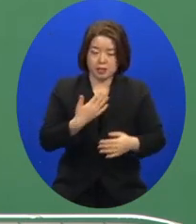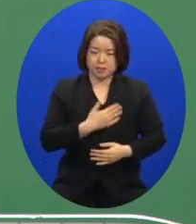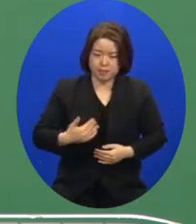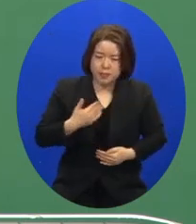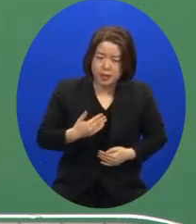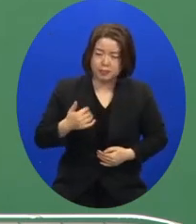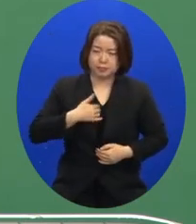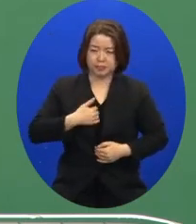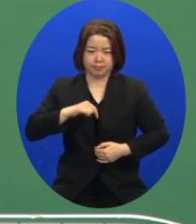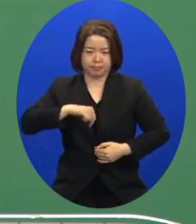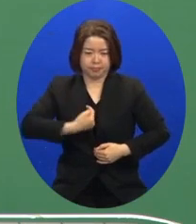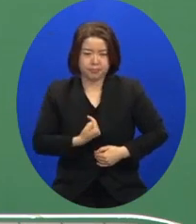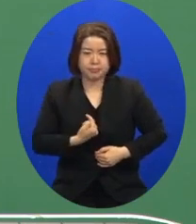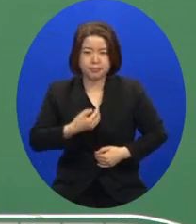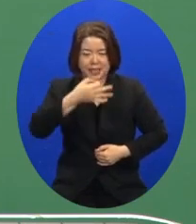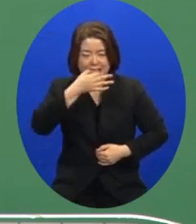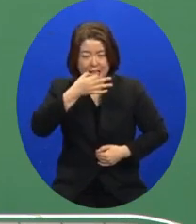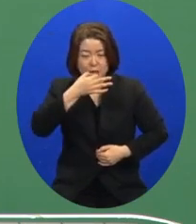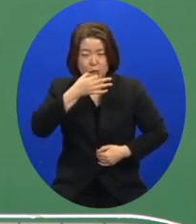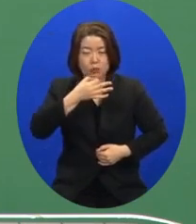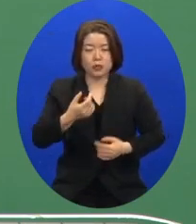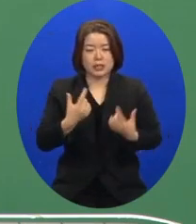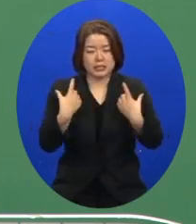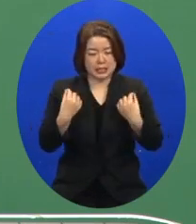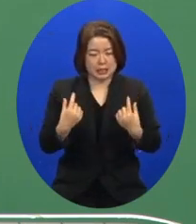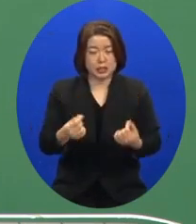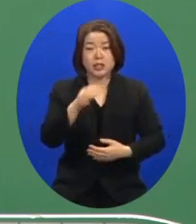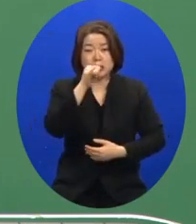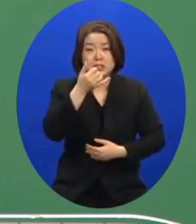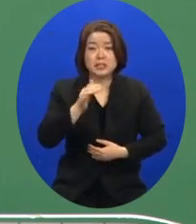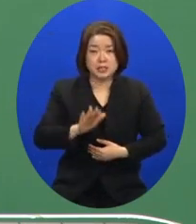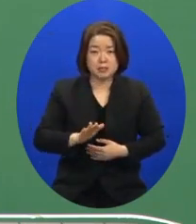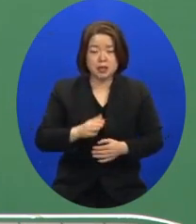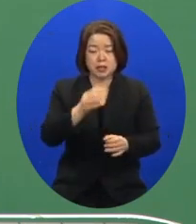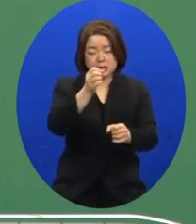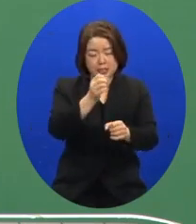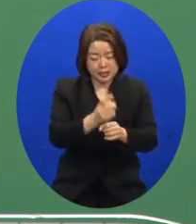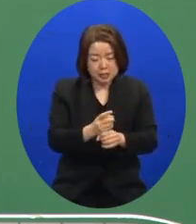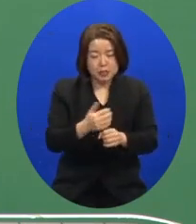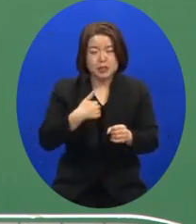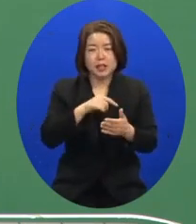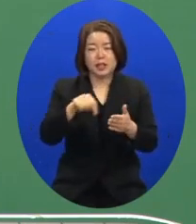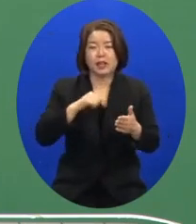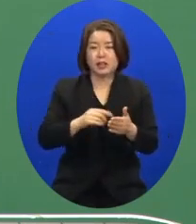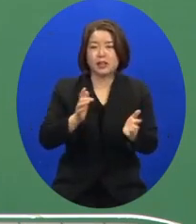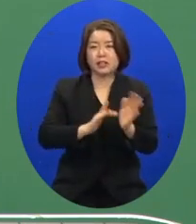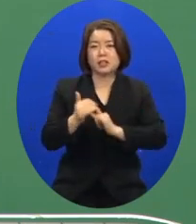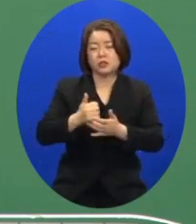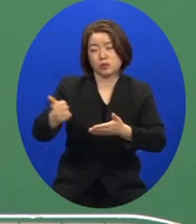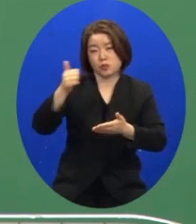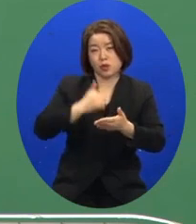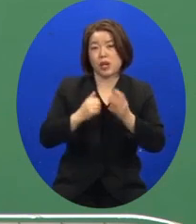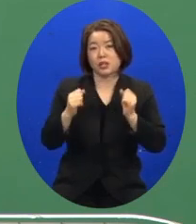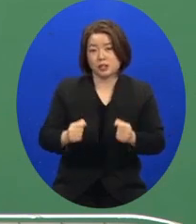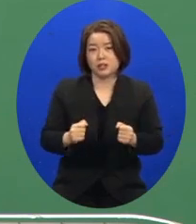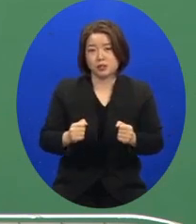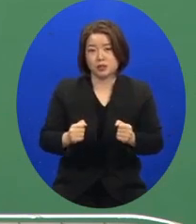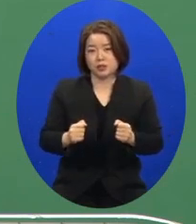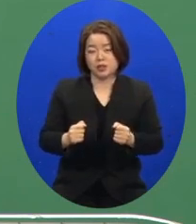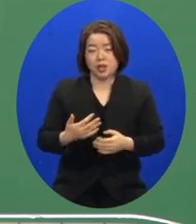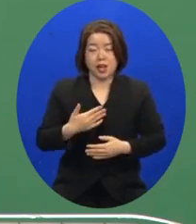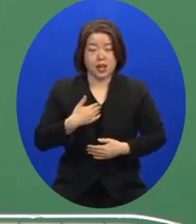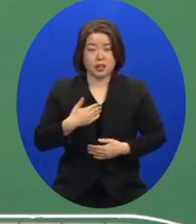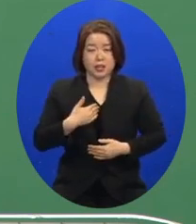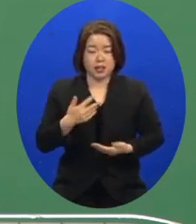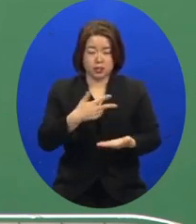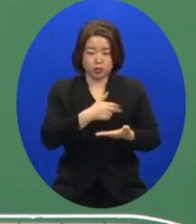내 자아의 욕구가 여전히 있지만 이미 우리 안에 예수님이 와 계십니다. 예수님께서 나에게